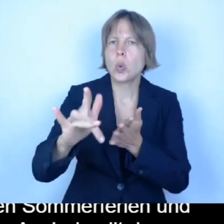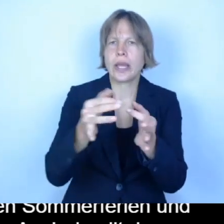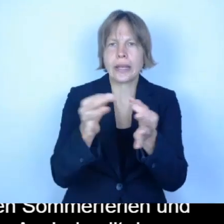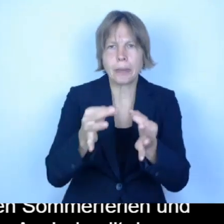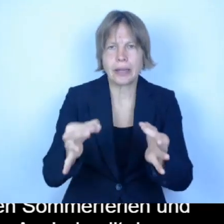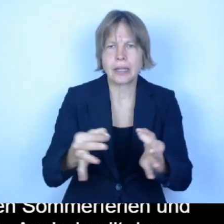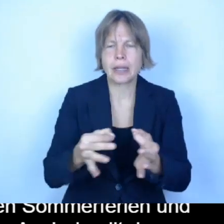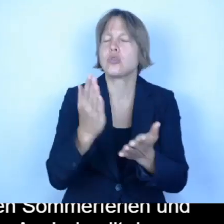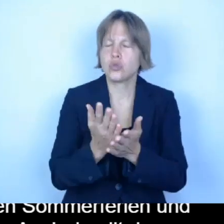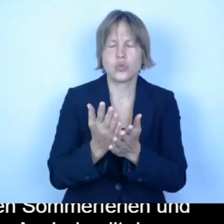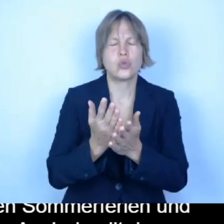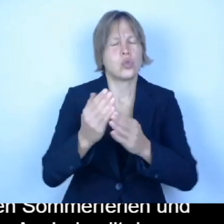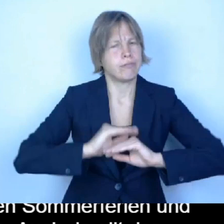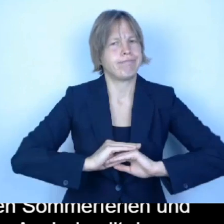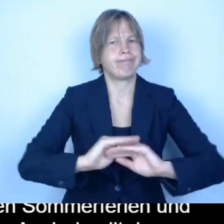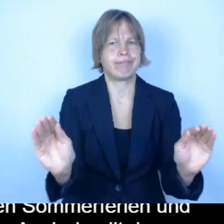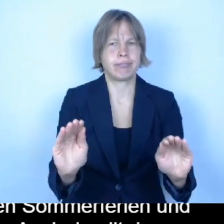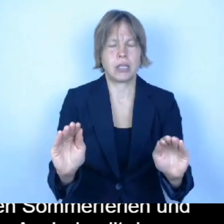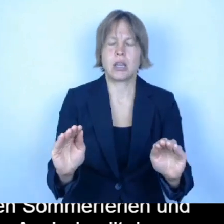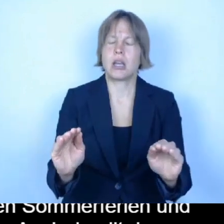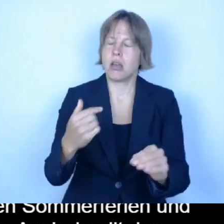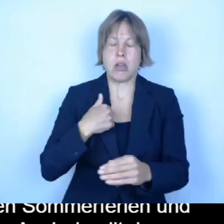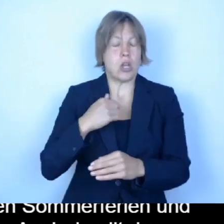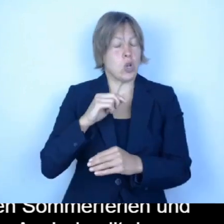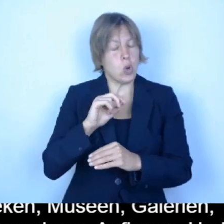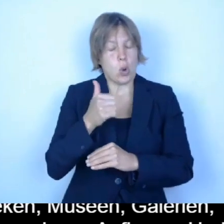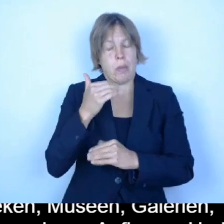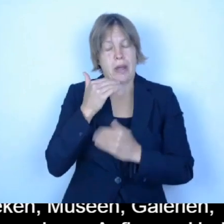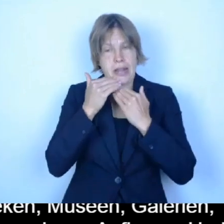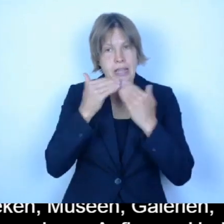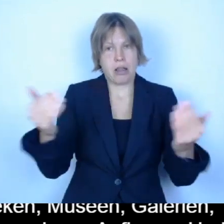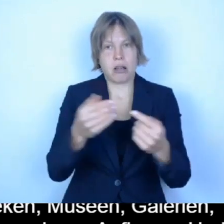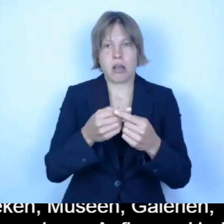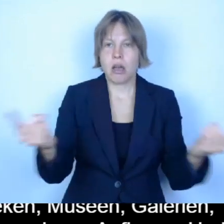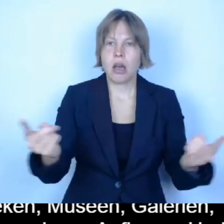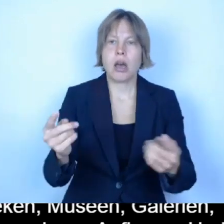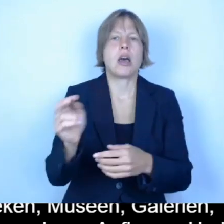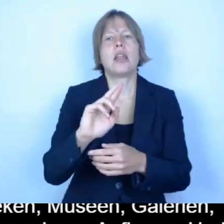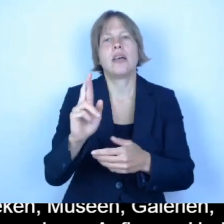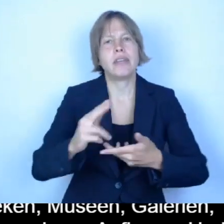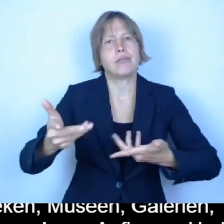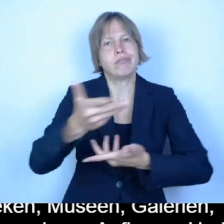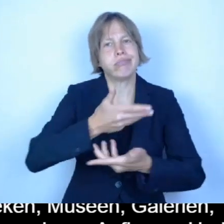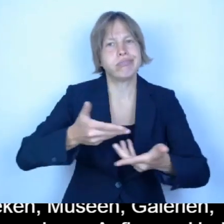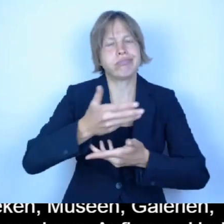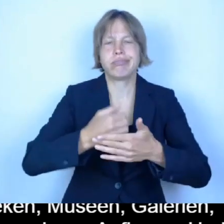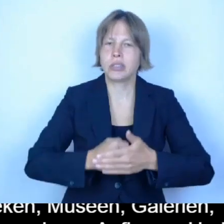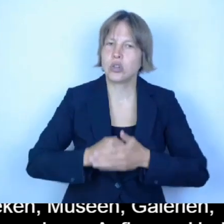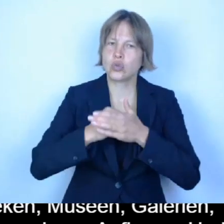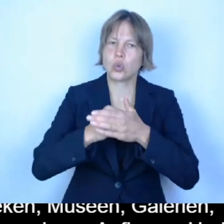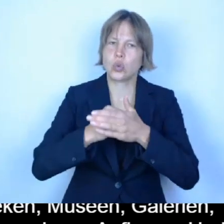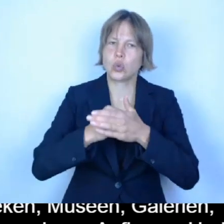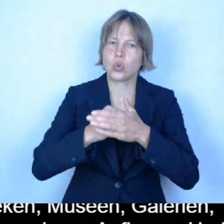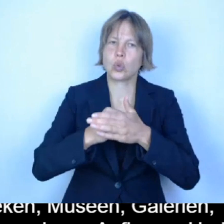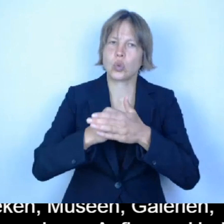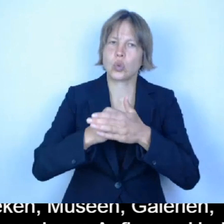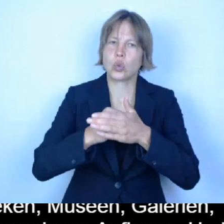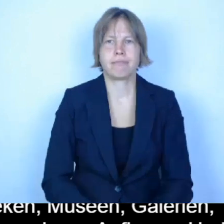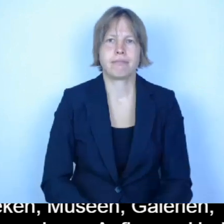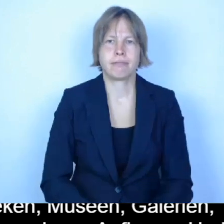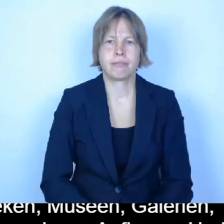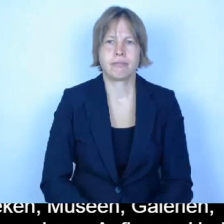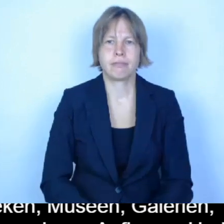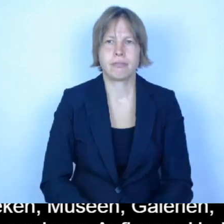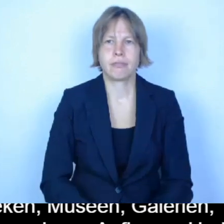aber auch an der DEHOGA und anderen, die da ganz, ganz konstruktiv mitgewirkt haben. Wie ich überhaupt erlebe, wenn man eine vernünftige, transparente Planung